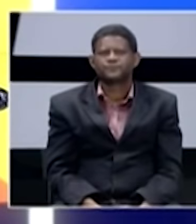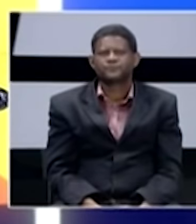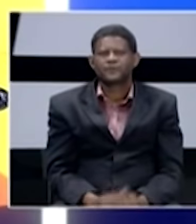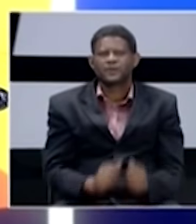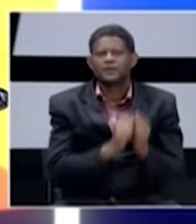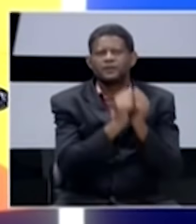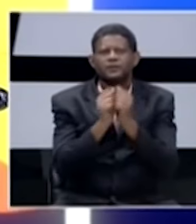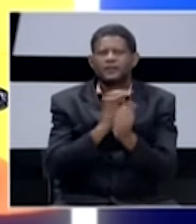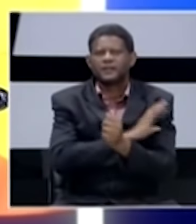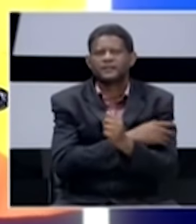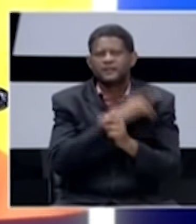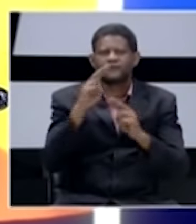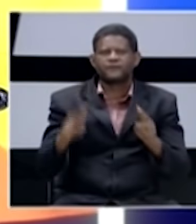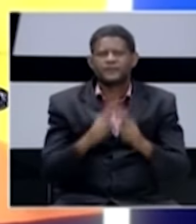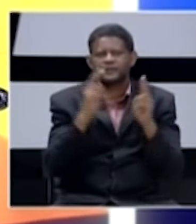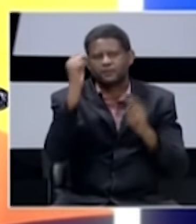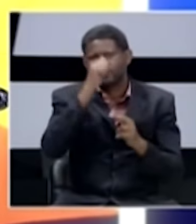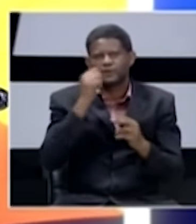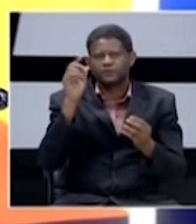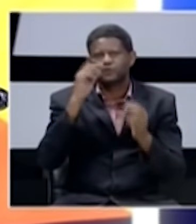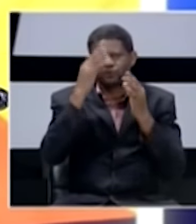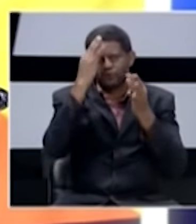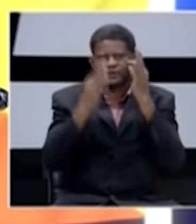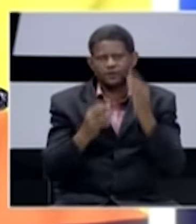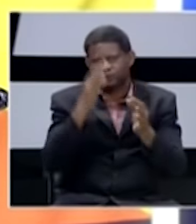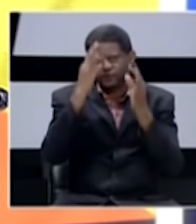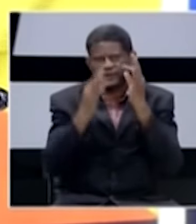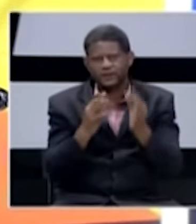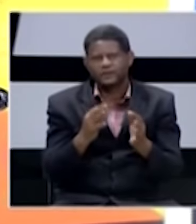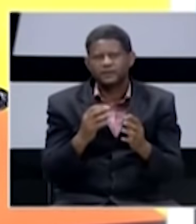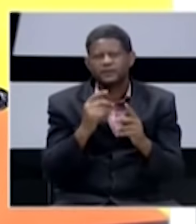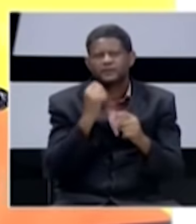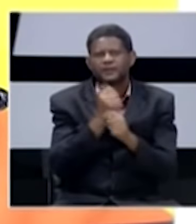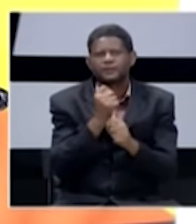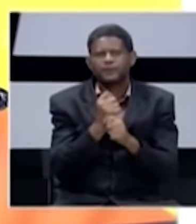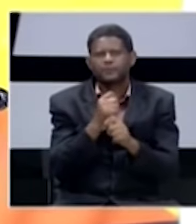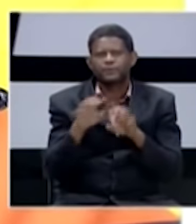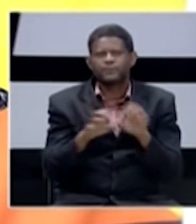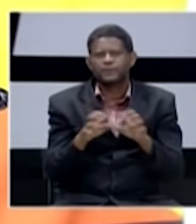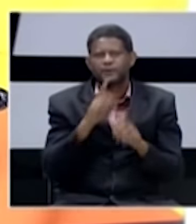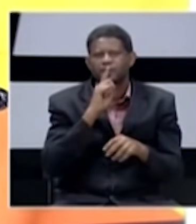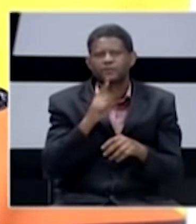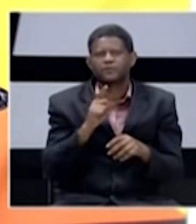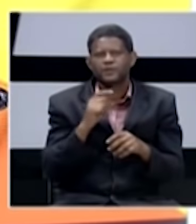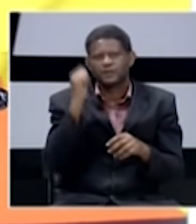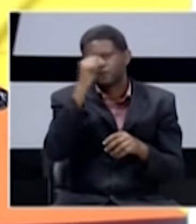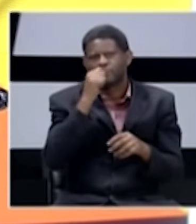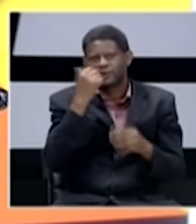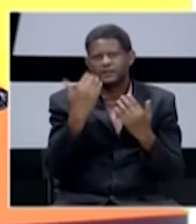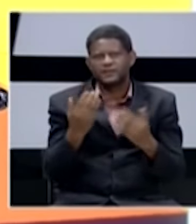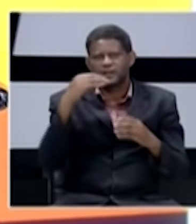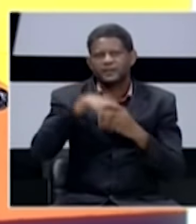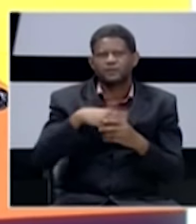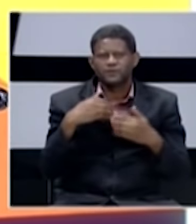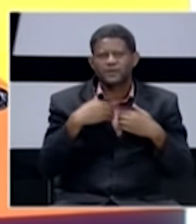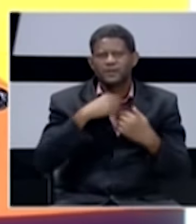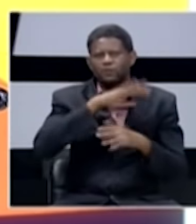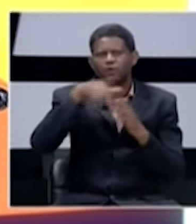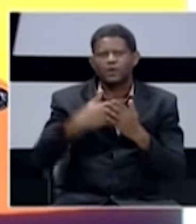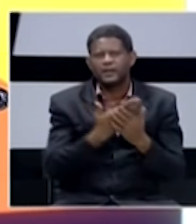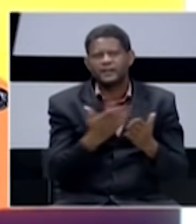ብጥምረት ሓይልታት ፌደራሊስት ኢትዮጵያ ዝተወሰኑ ውሳነታት ተግባራዊ ብምግባር እዩ ኢትዮጵያ ሕዛኣት ያቶ ካብ ዘላ ኩለ መዳይ